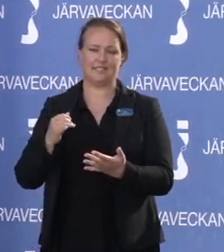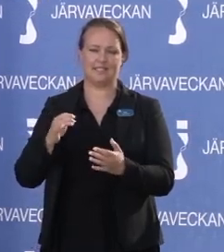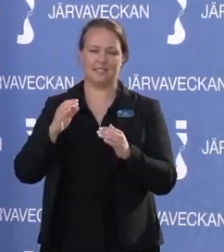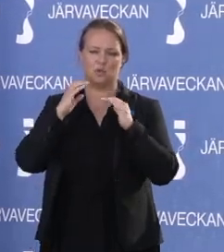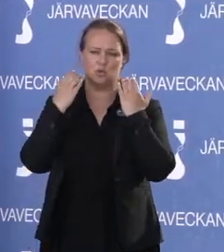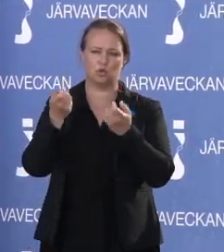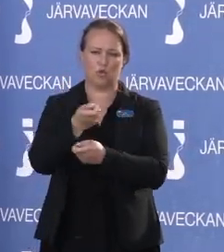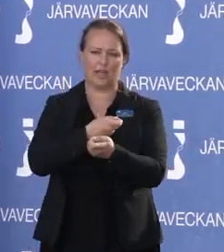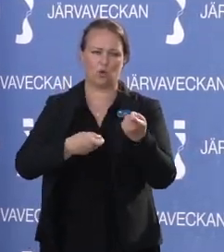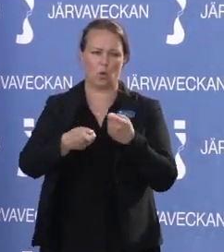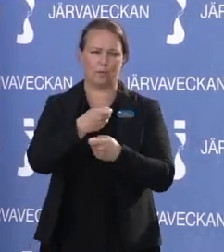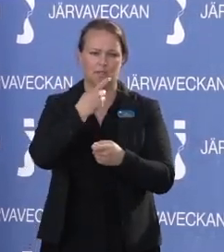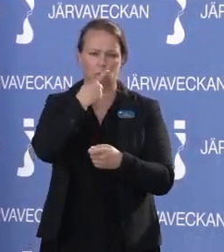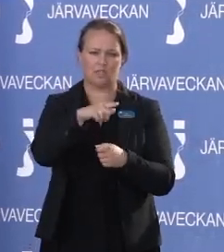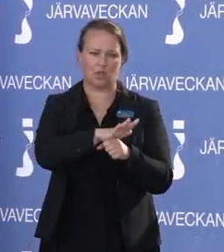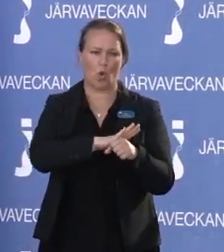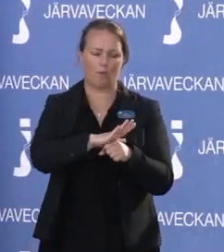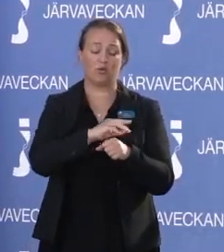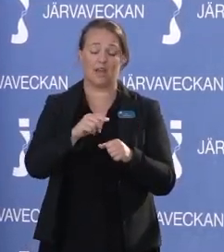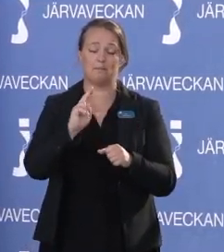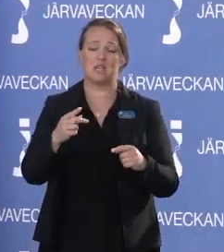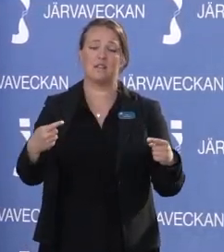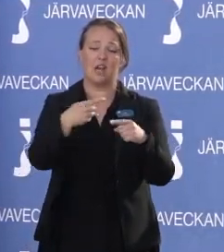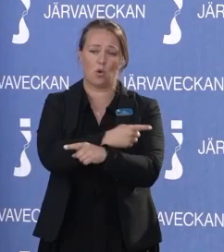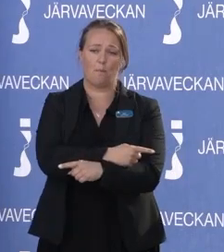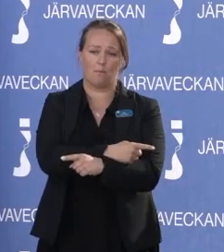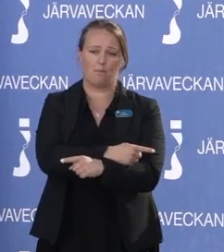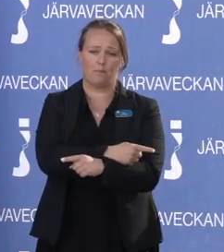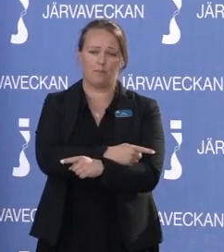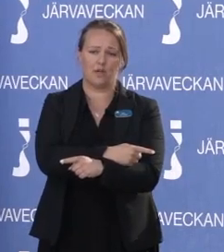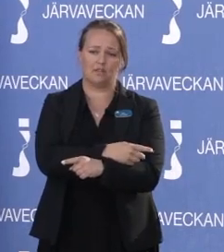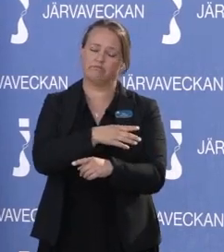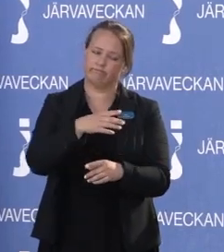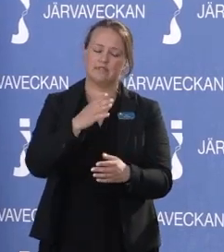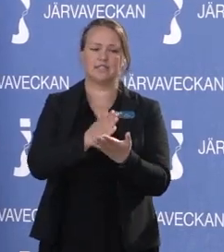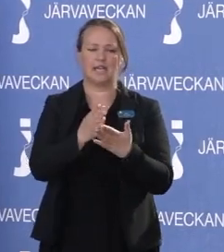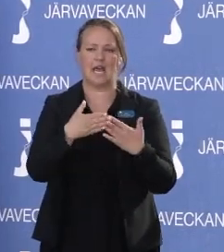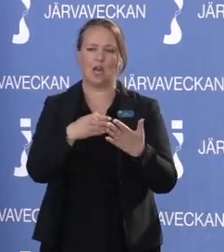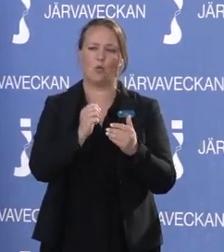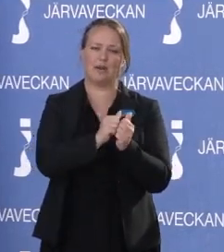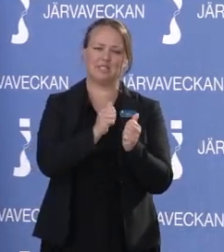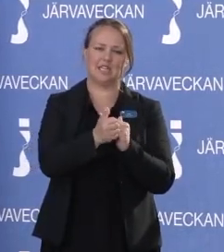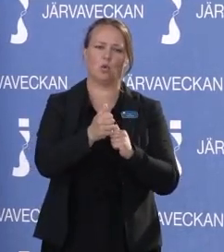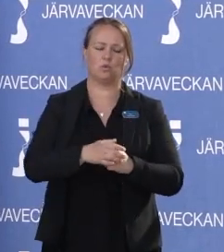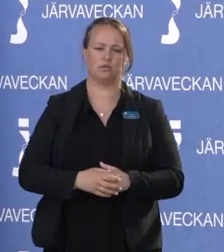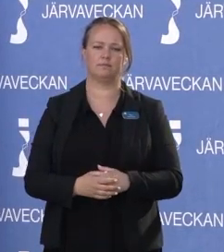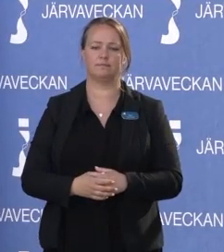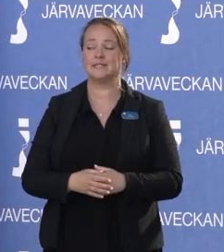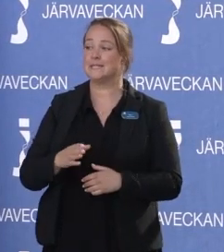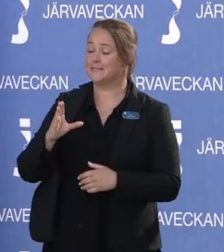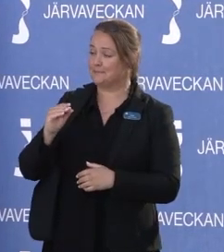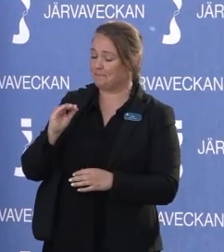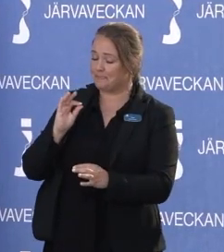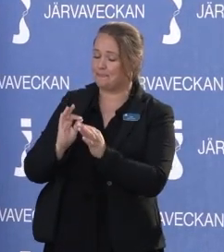socioekonomiskt utsatta områden där det är liksom tvärtom. Och där kan jag väl komma in det där med representation till exempel. Michelle. Ja, men precis. Perfekt segue. För att jag tror